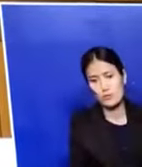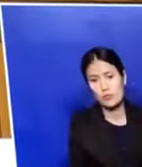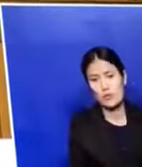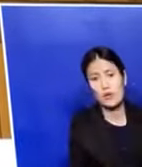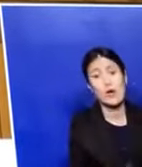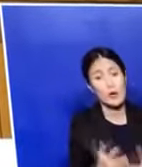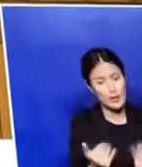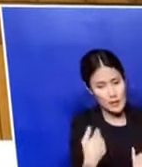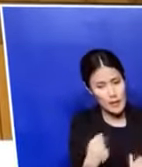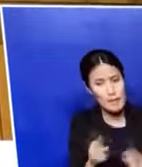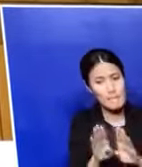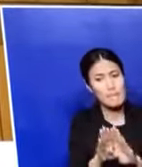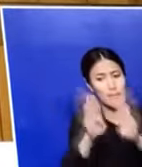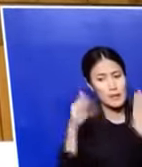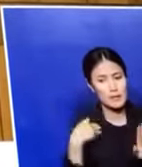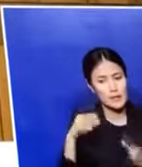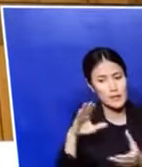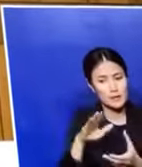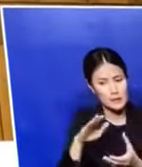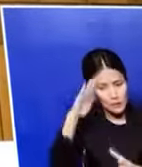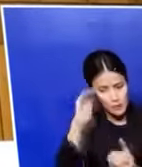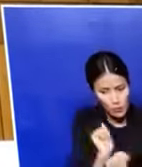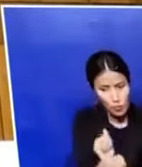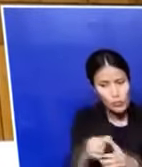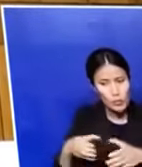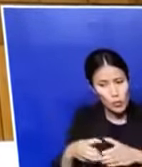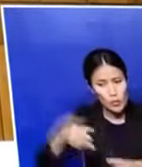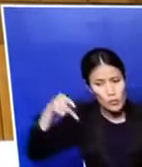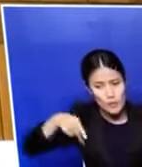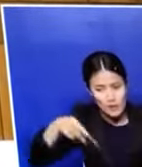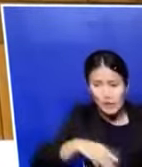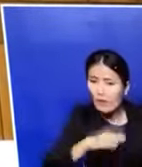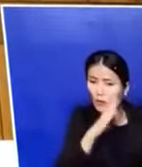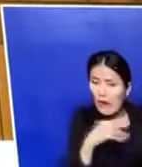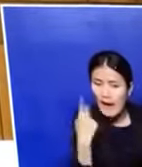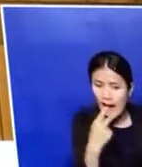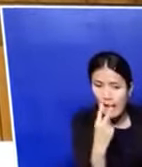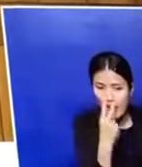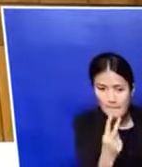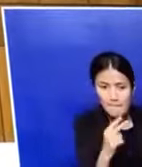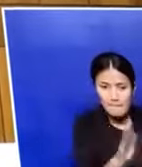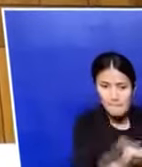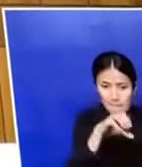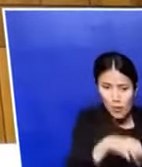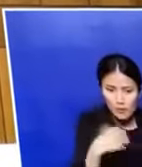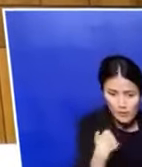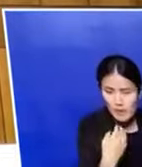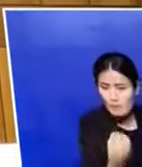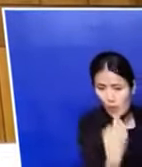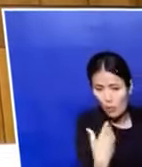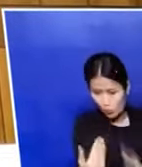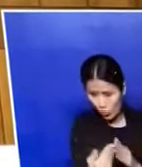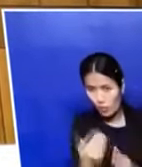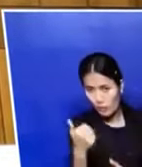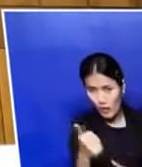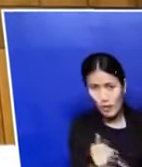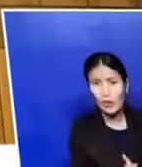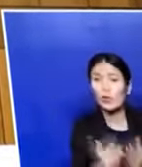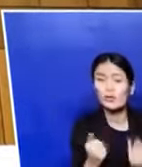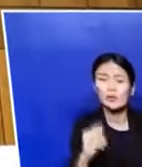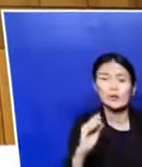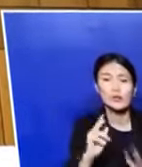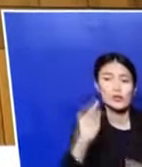นะครับมันไม่ง่ายนักหรอกครับผมคิดว่าวันนี้โลกมันเปลี่ยนแปลงไปเยอะแล้วนะอะไรก็เปลี่ยนแปลงไปหมดแต่เราก็ต้องยืนยันเจตนารมณ์